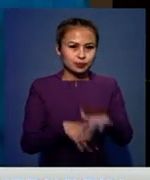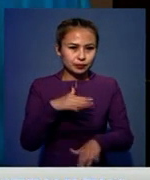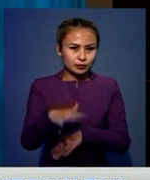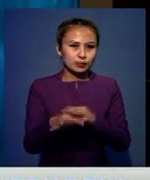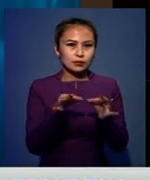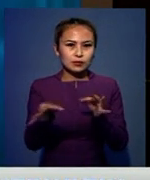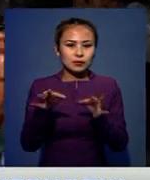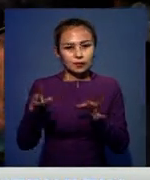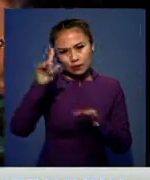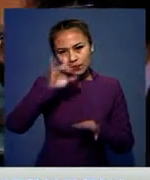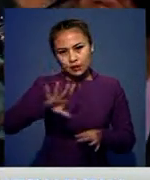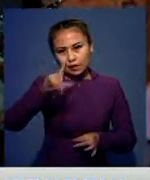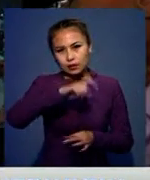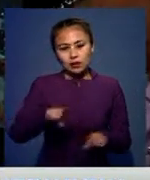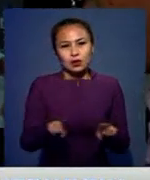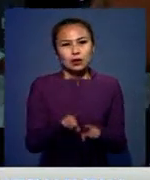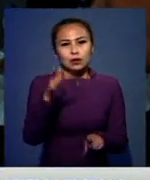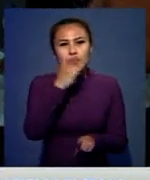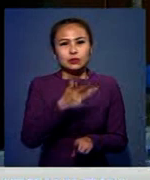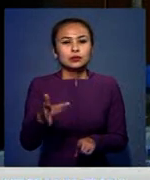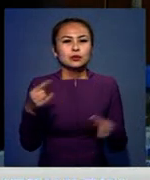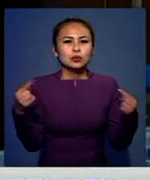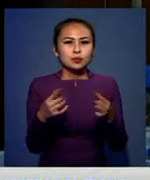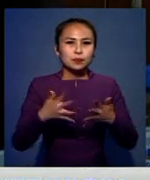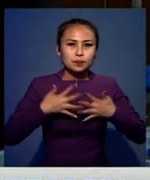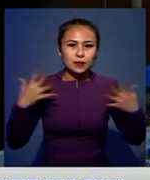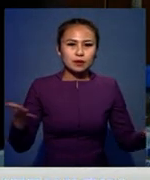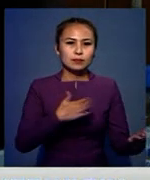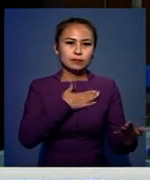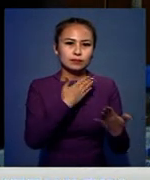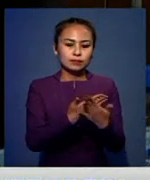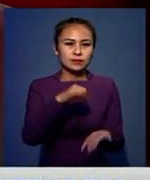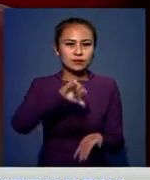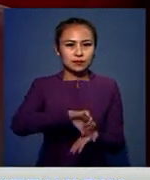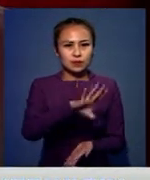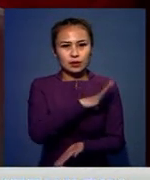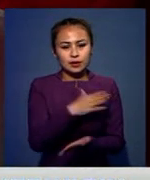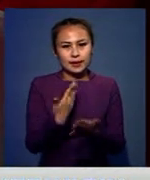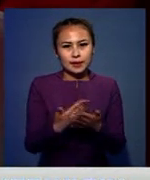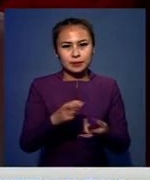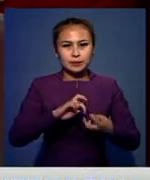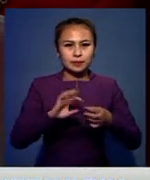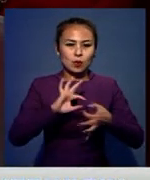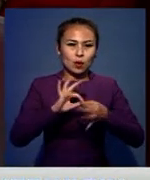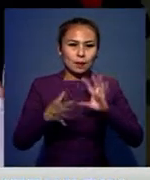жатыр. Аймақтағы танымал тұлғалар да саяси науқанды үлкен белсенділікпен атқарды. Мәселен, олардың қатарында олимпиада